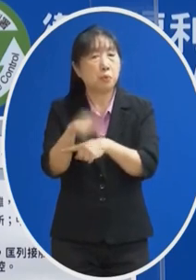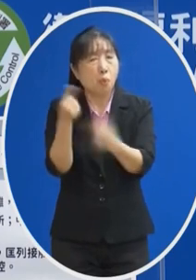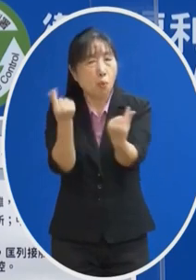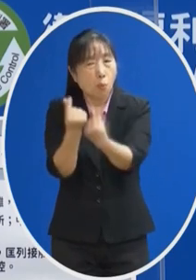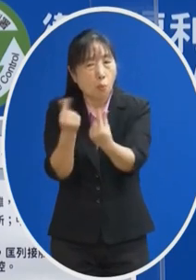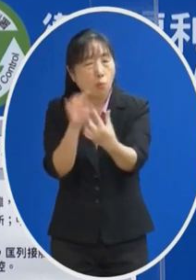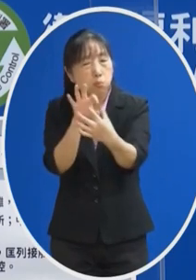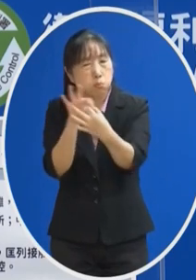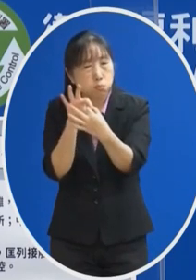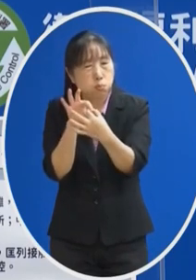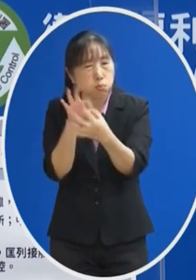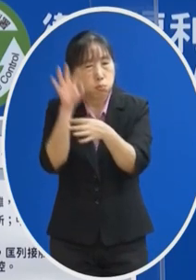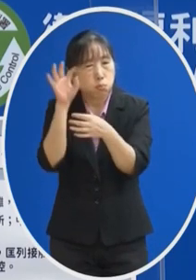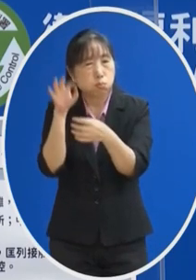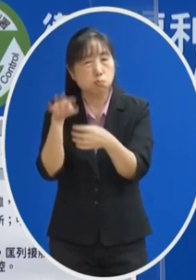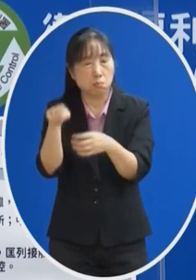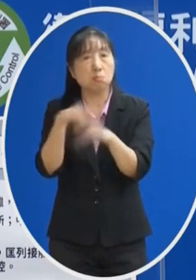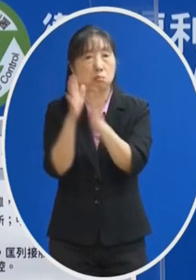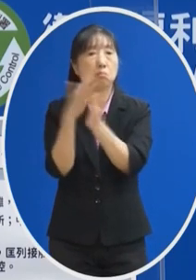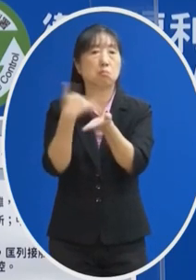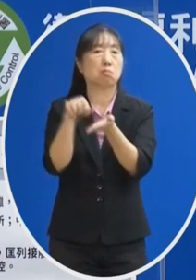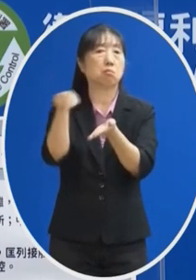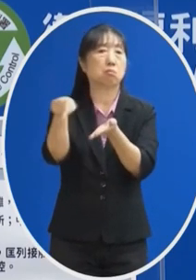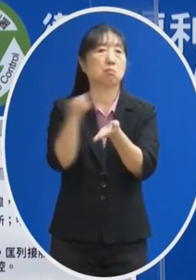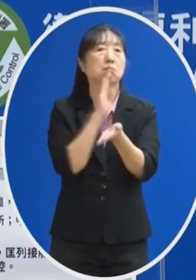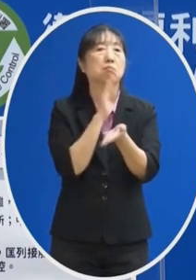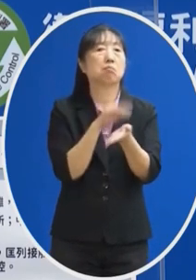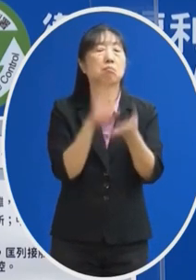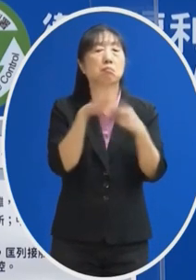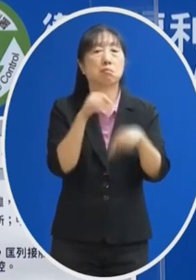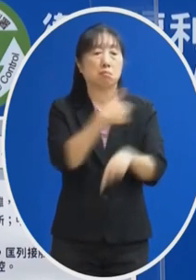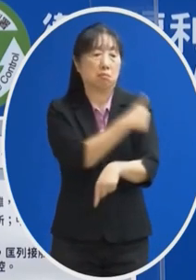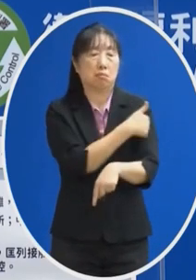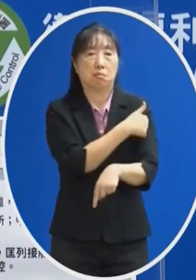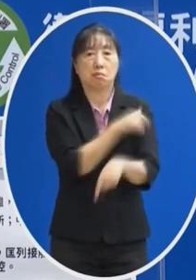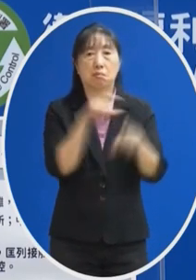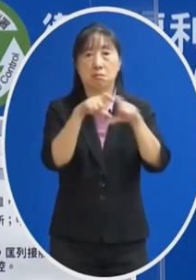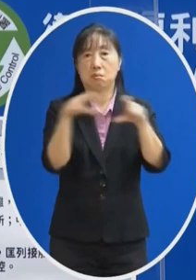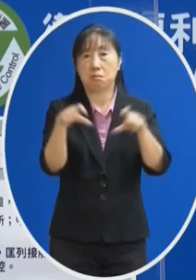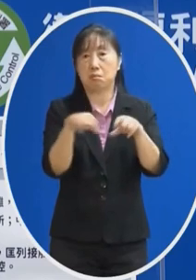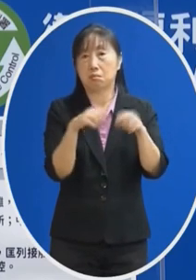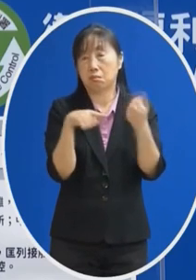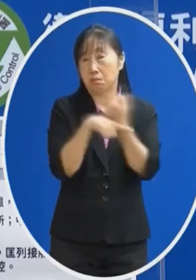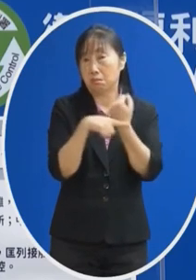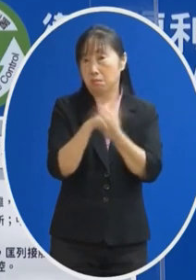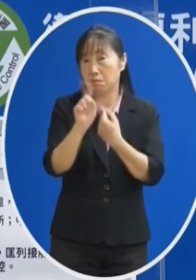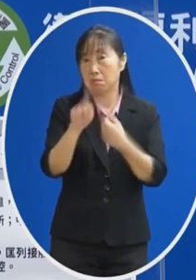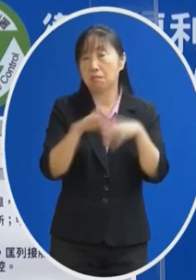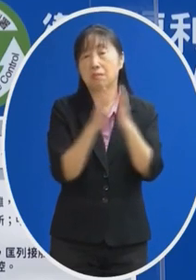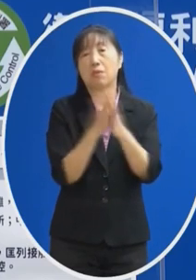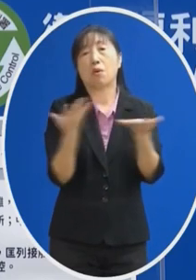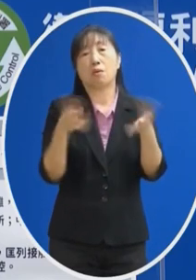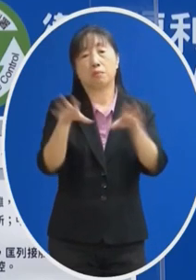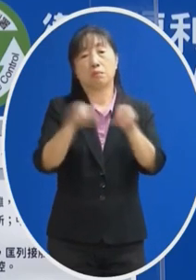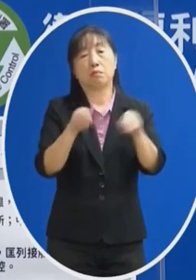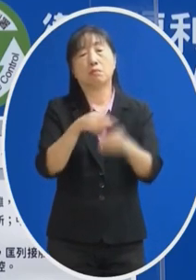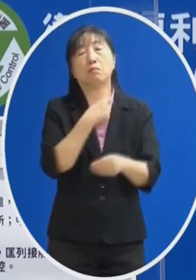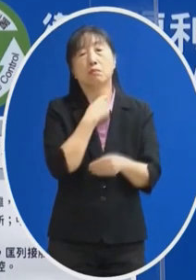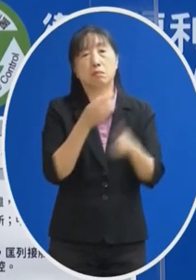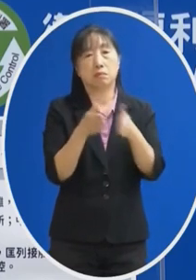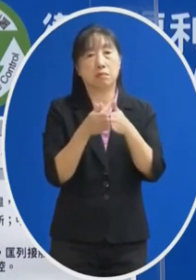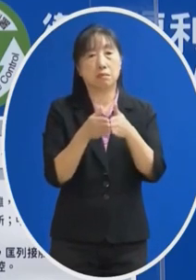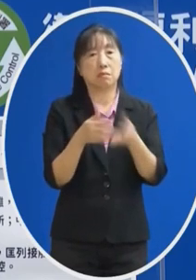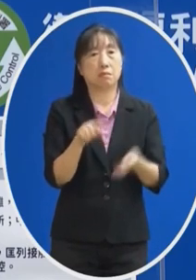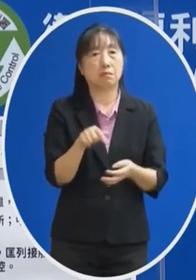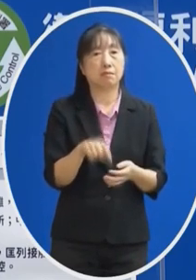来。那至于在疫苗的发展这是要靠科学的数据来说话了，我们当